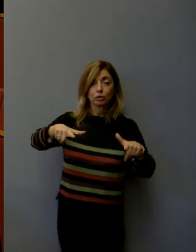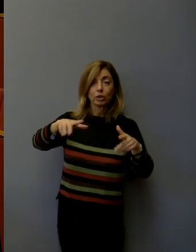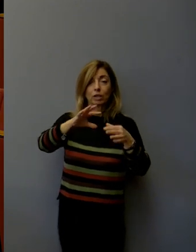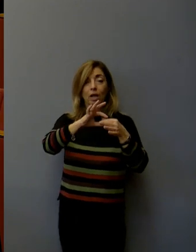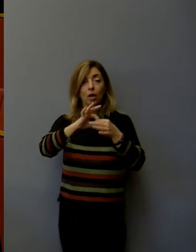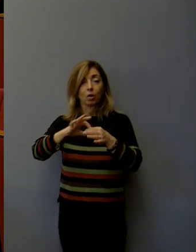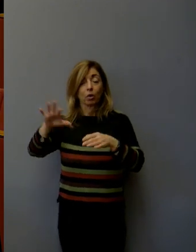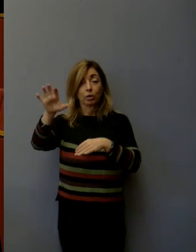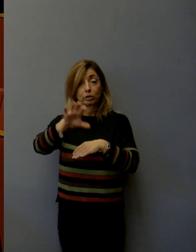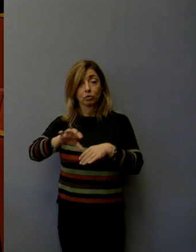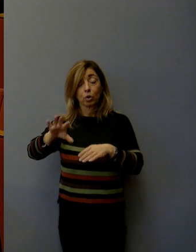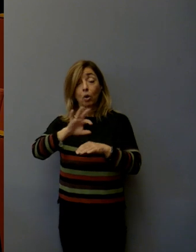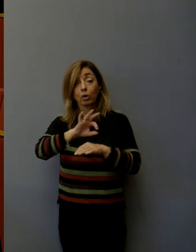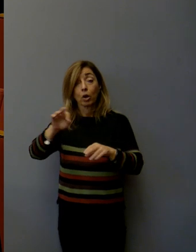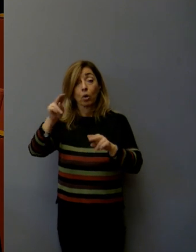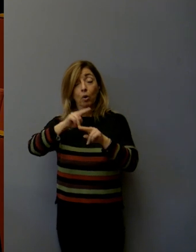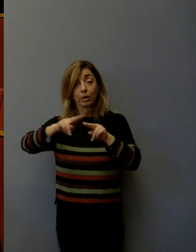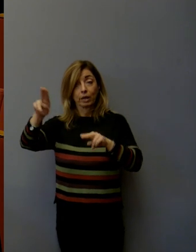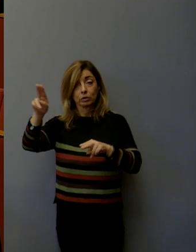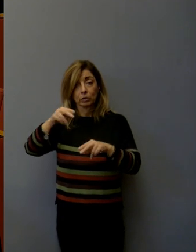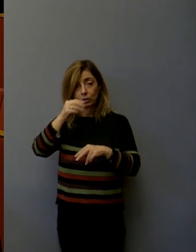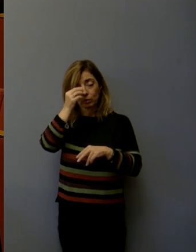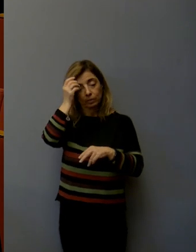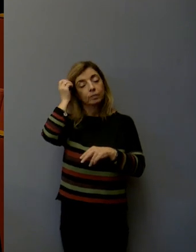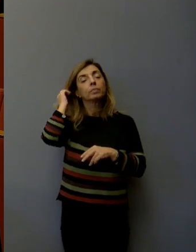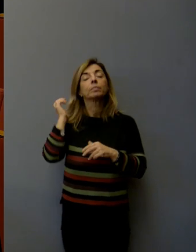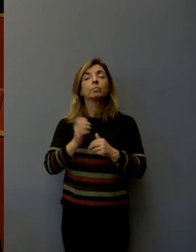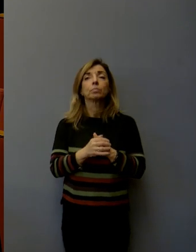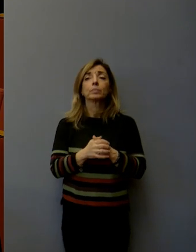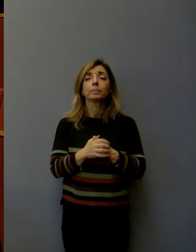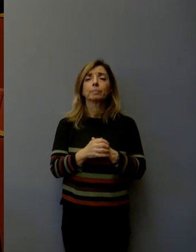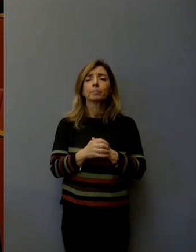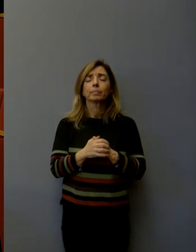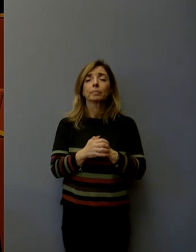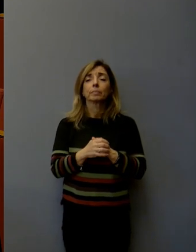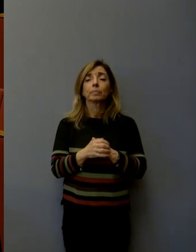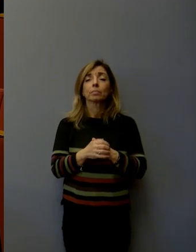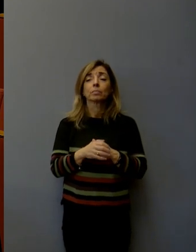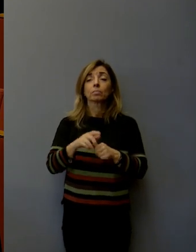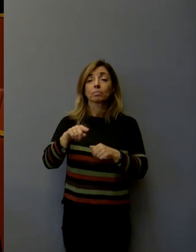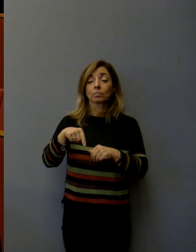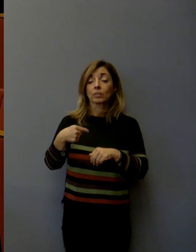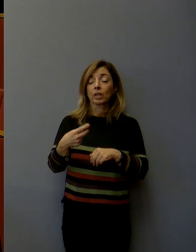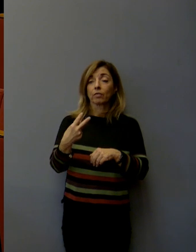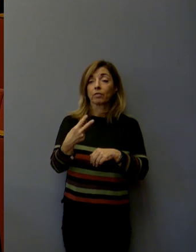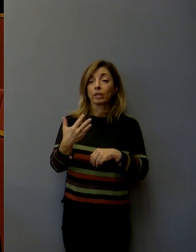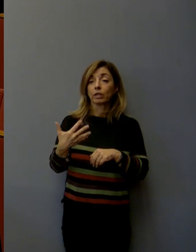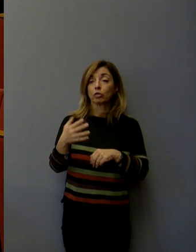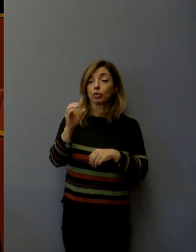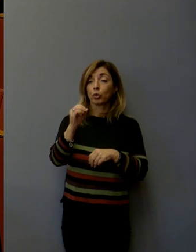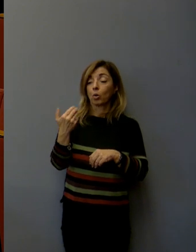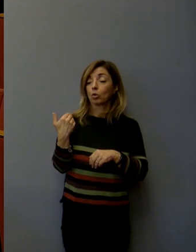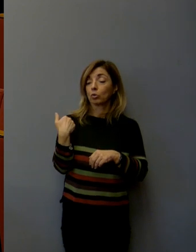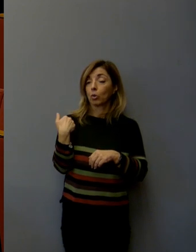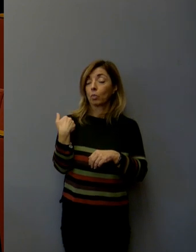nazione di una nazione e tenendo conto anche del fatto che il 25 ottobre di quest'anno è stata